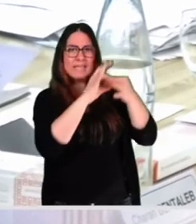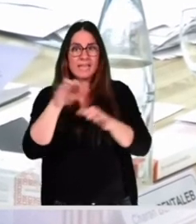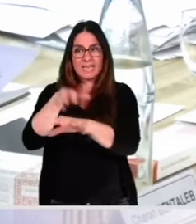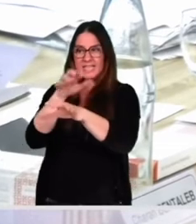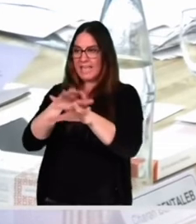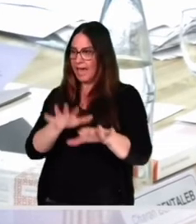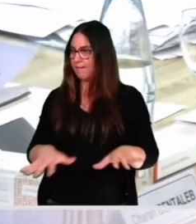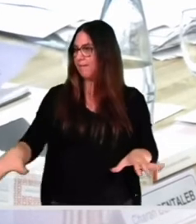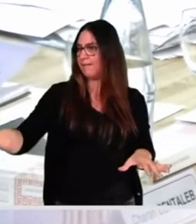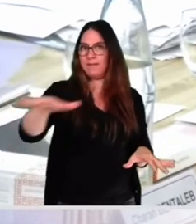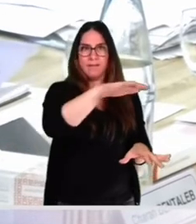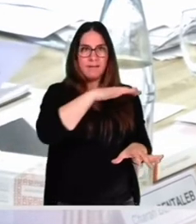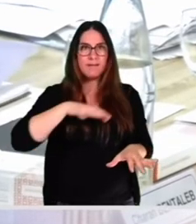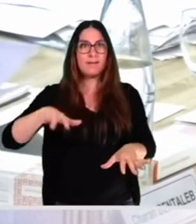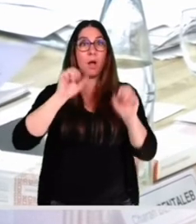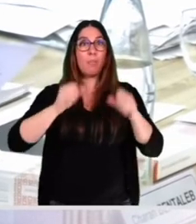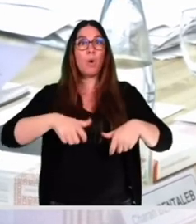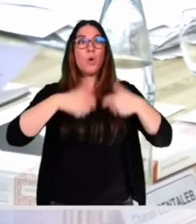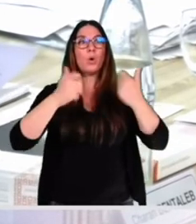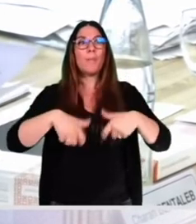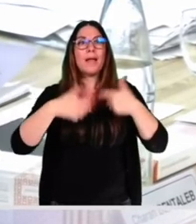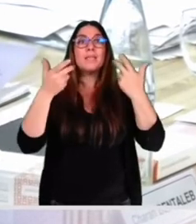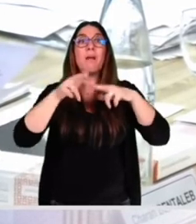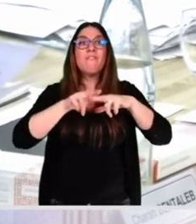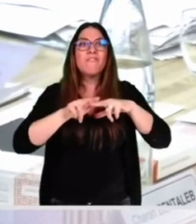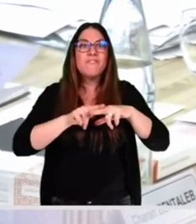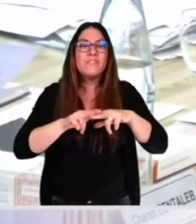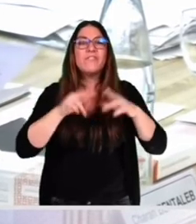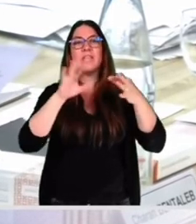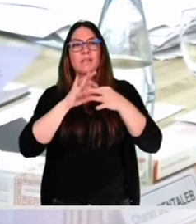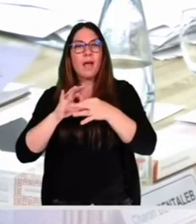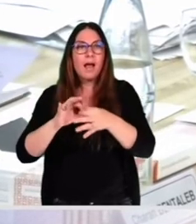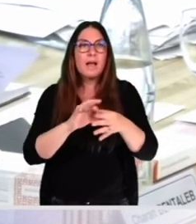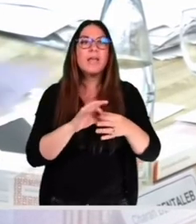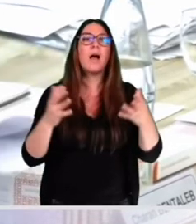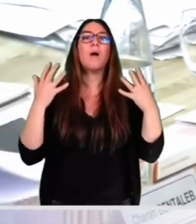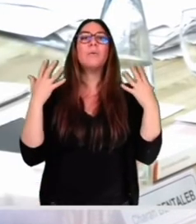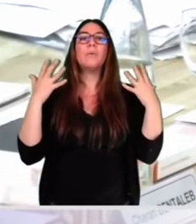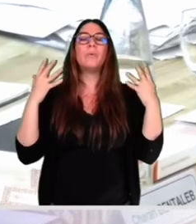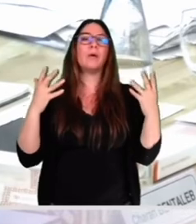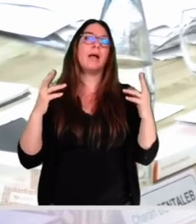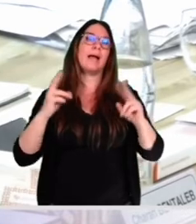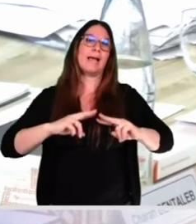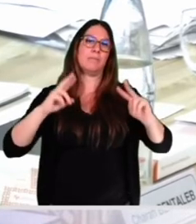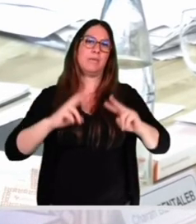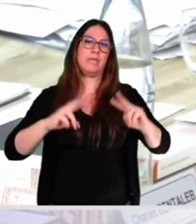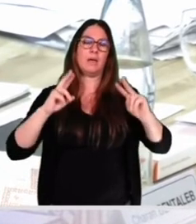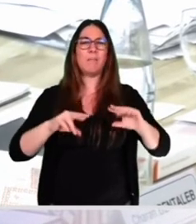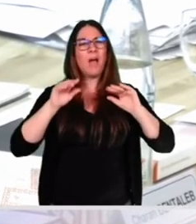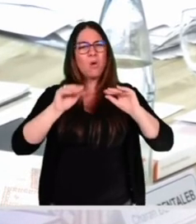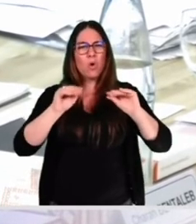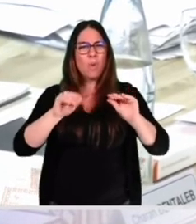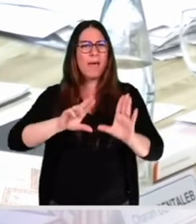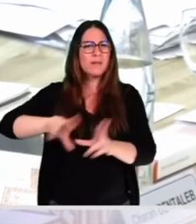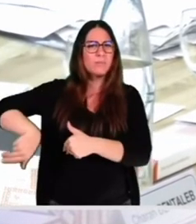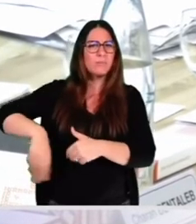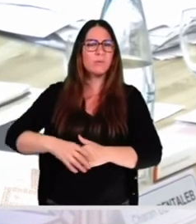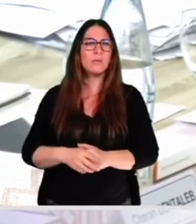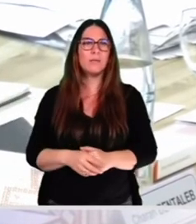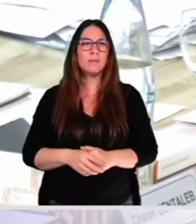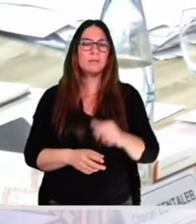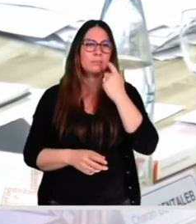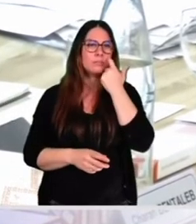de l'esplanade un modèle d'urbanisme du vide, du lien et de la respiration, un espace vivant au-delà du commerce. Ce projet